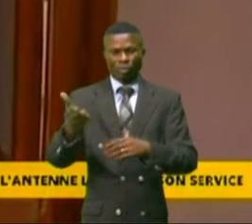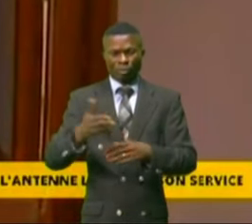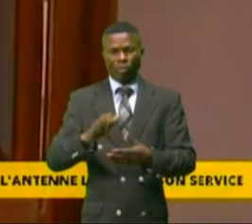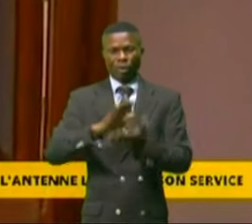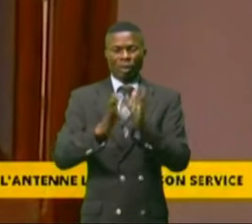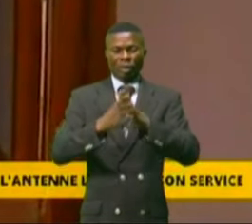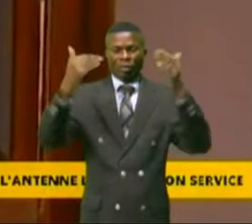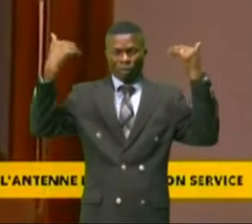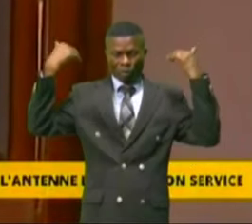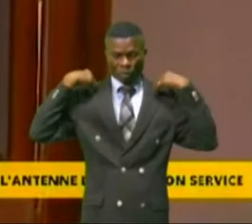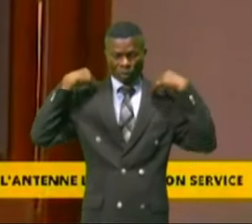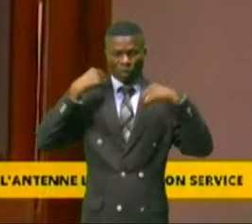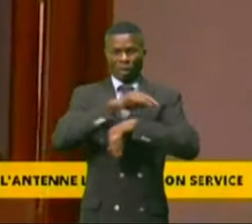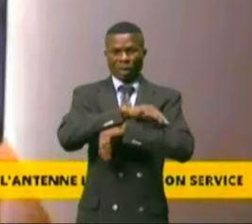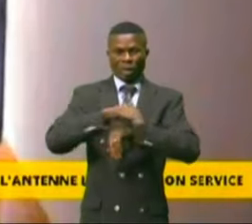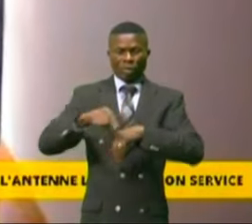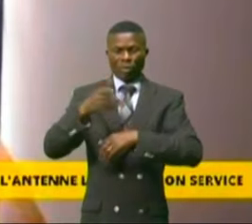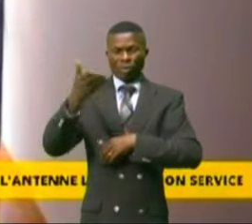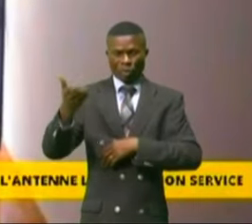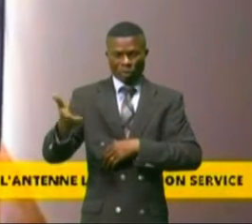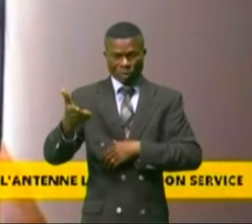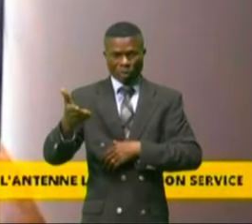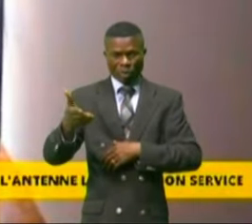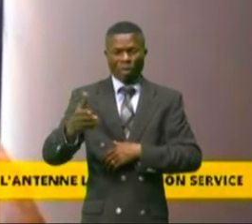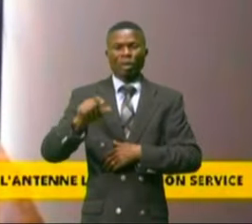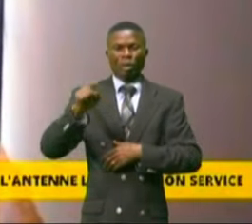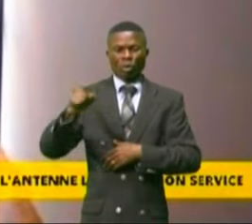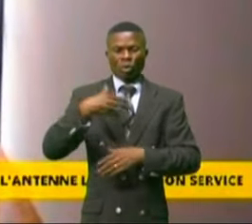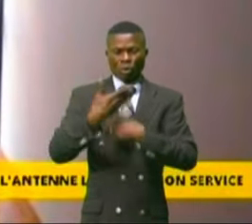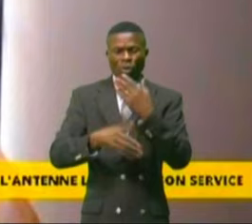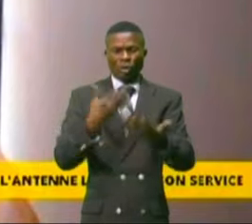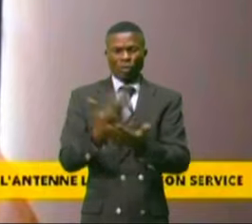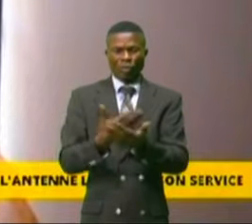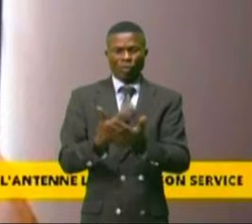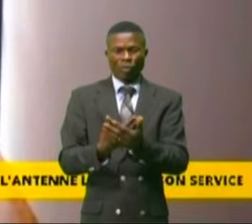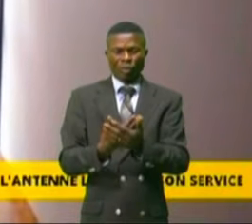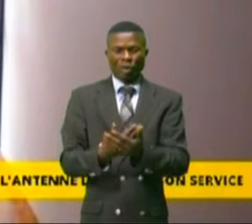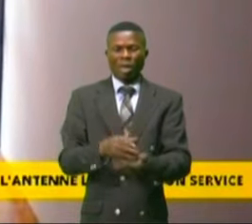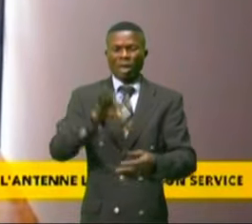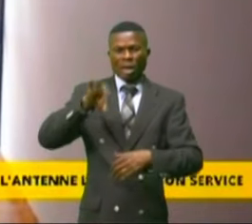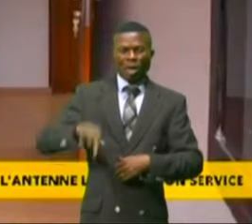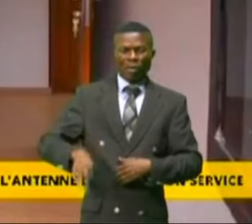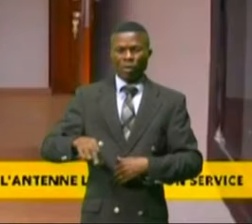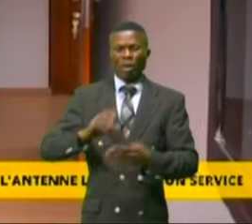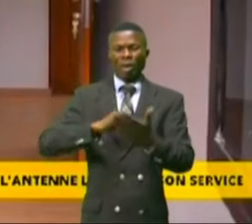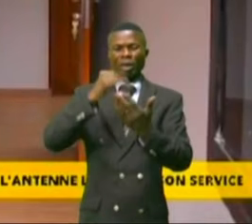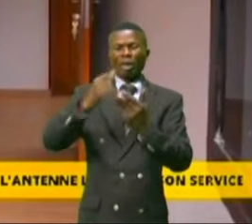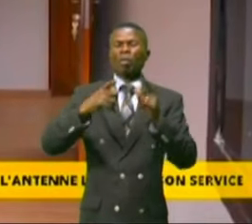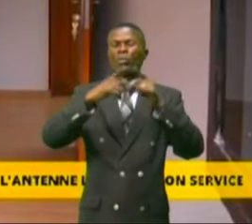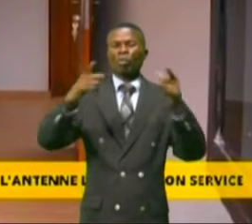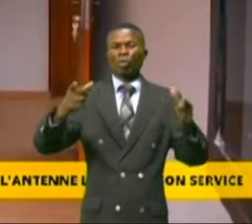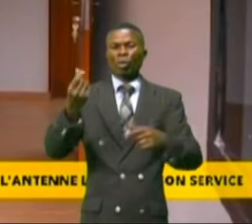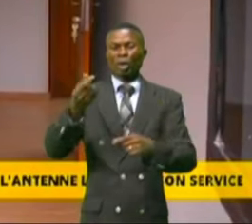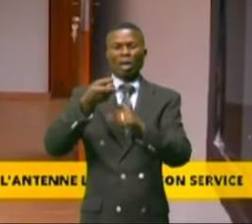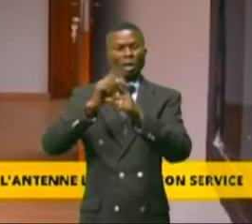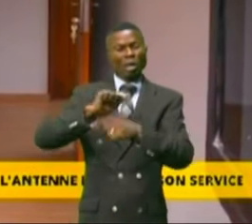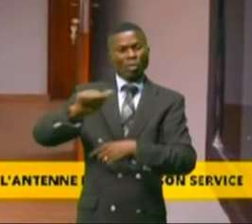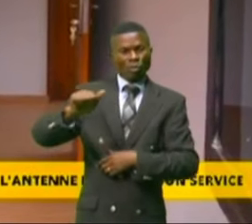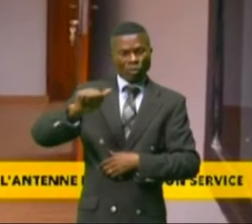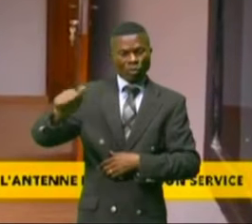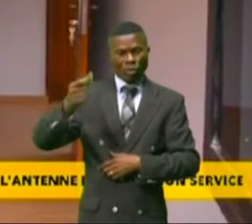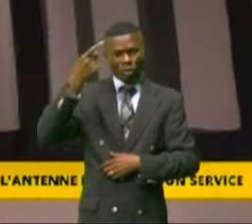avènement à la tête de ses services publics, l'homme s'est vite attelé à la faveur d'un vaste projet financé sur fonds propres